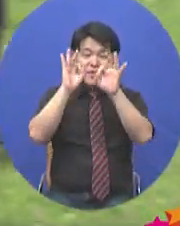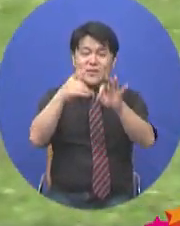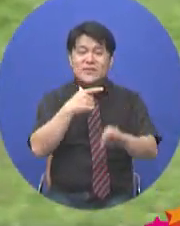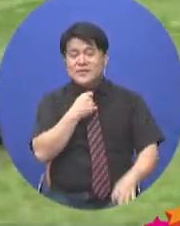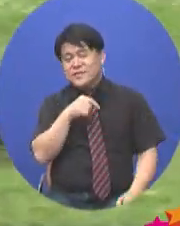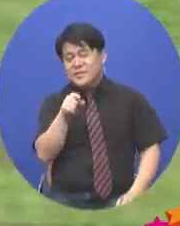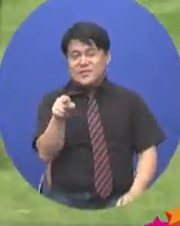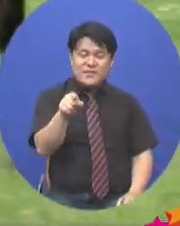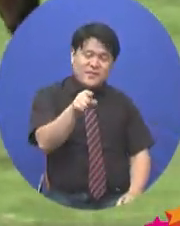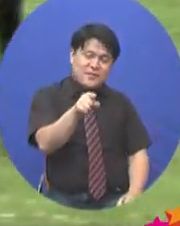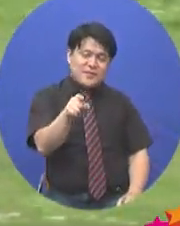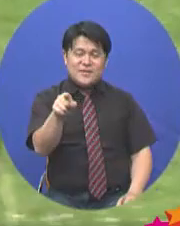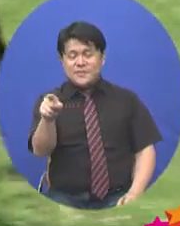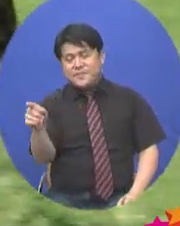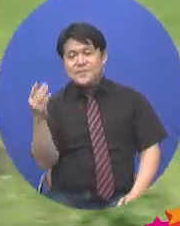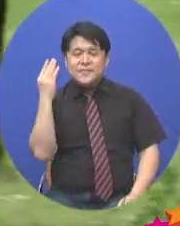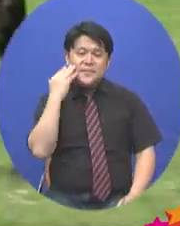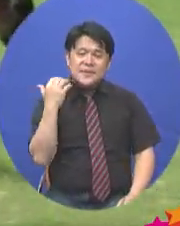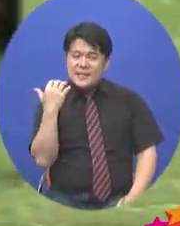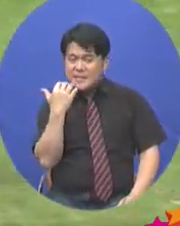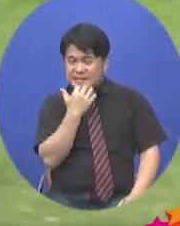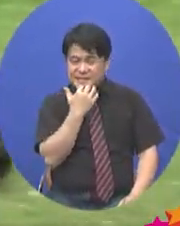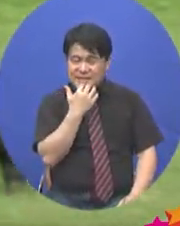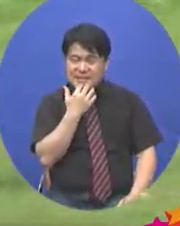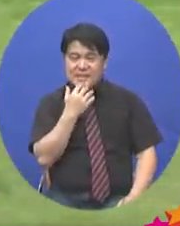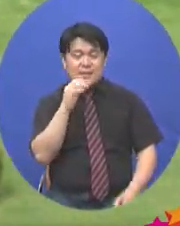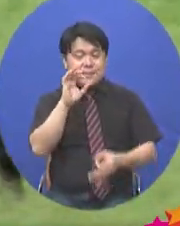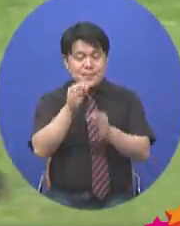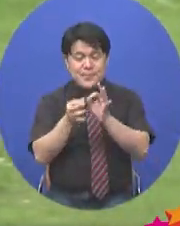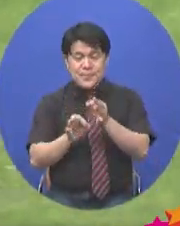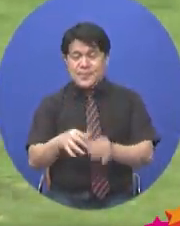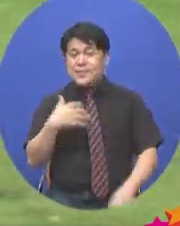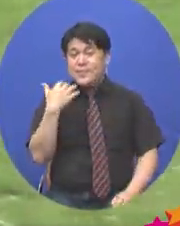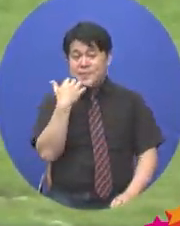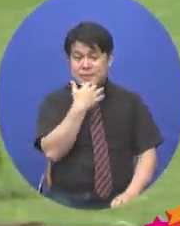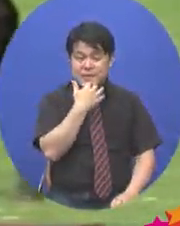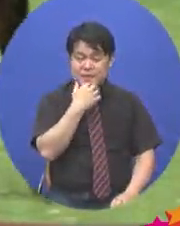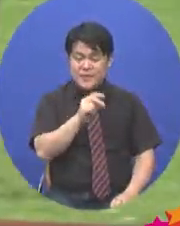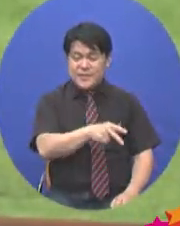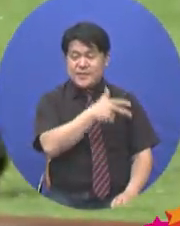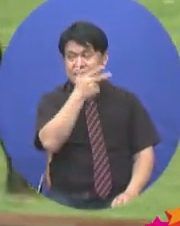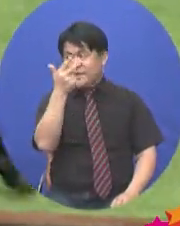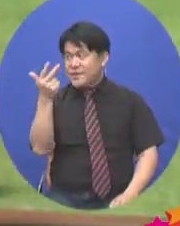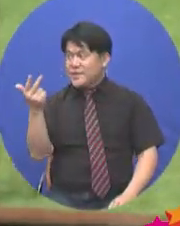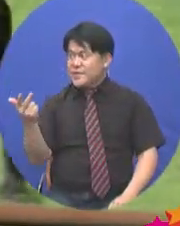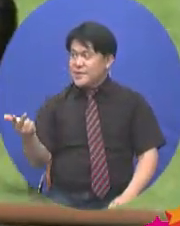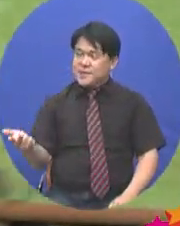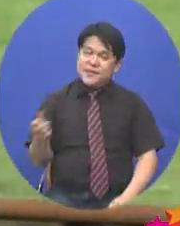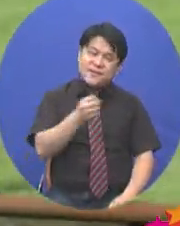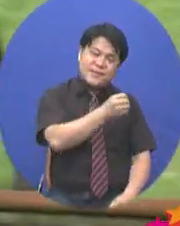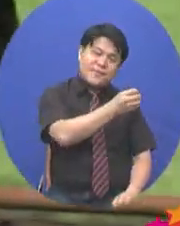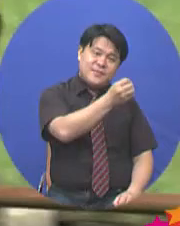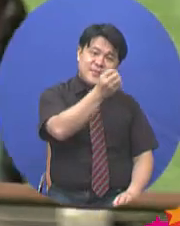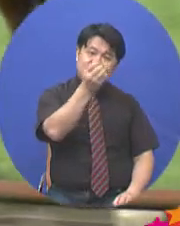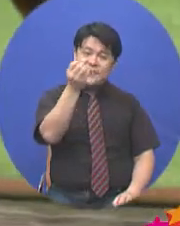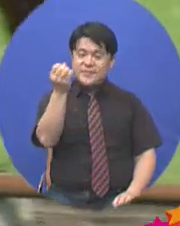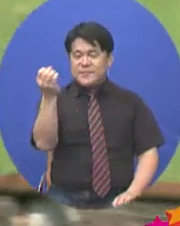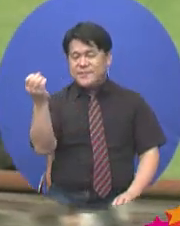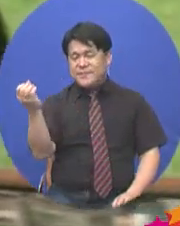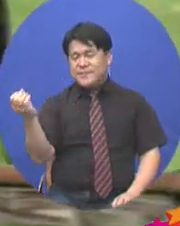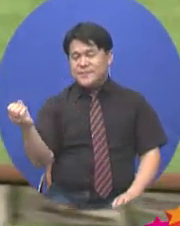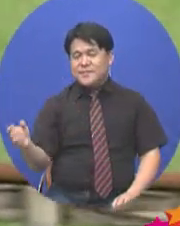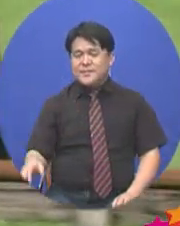싶은 자기 아이 시크한 바람 새싹 사원 보라색 블링블링 일곱